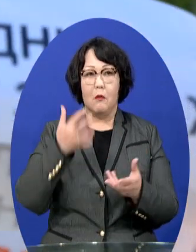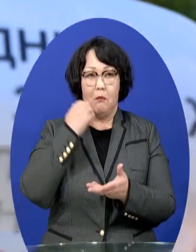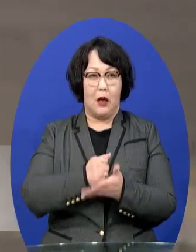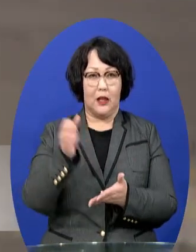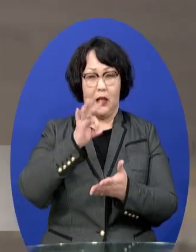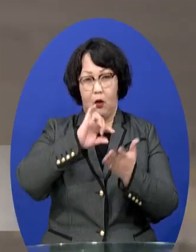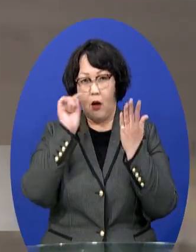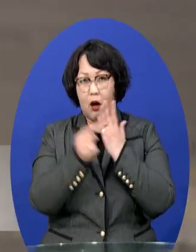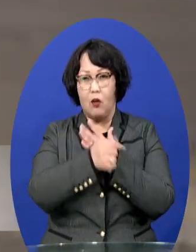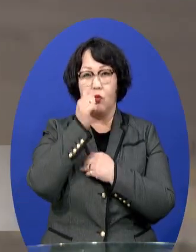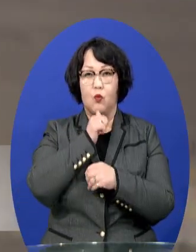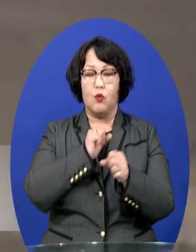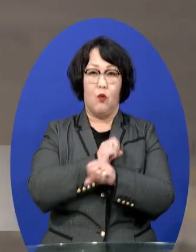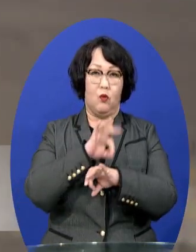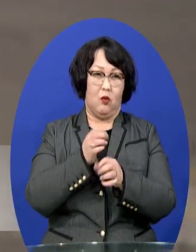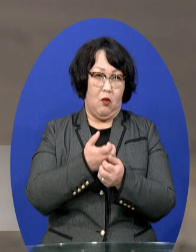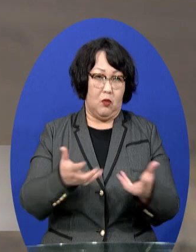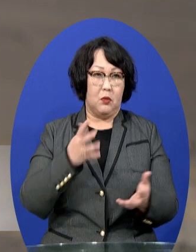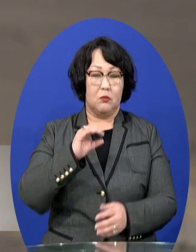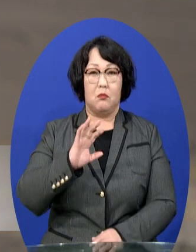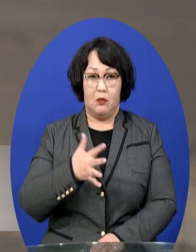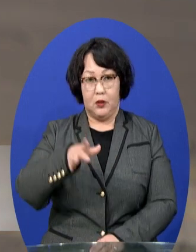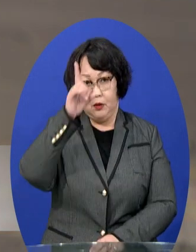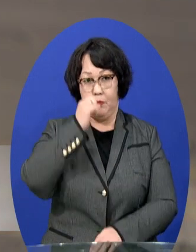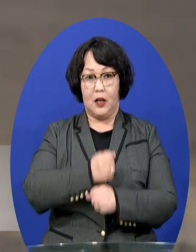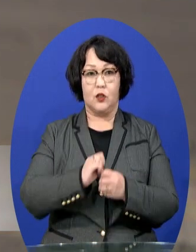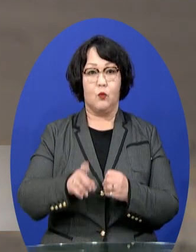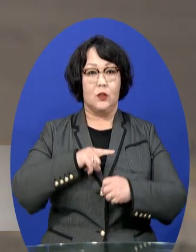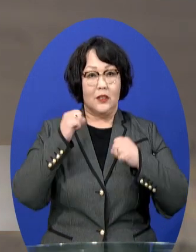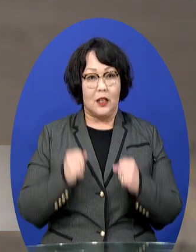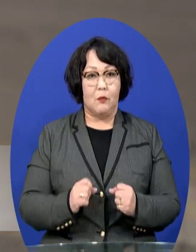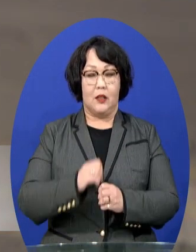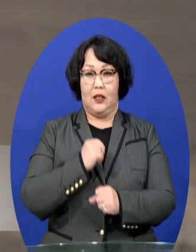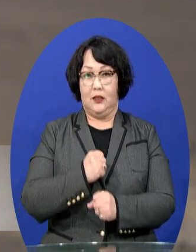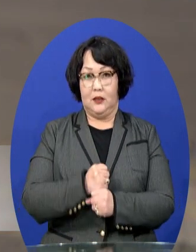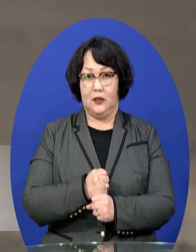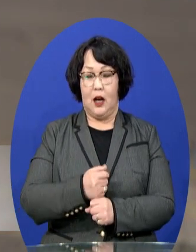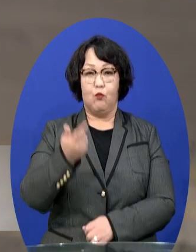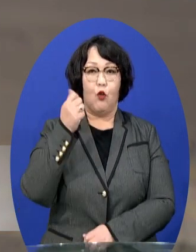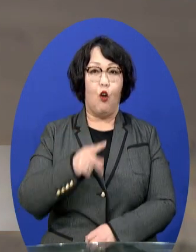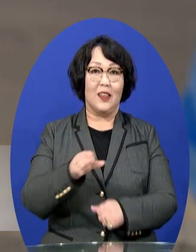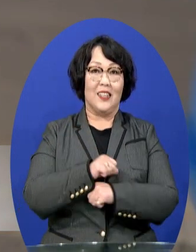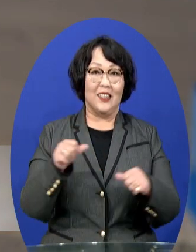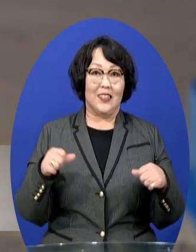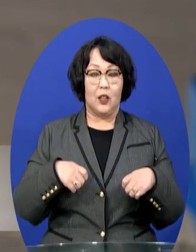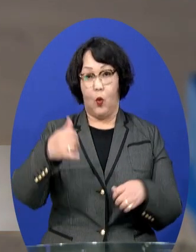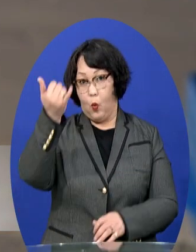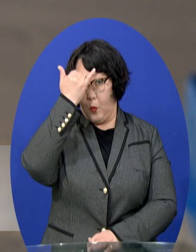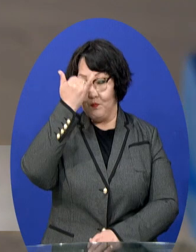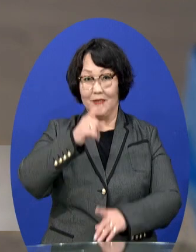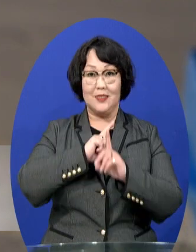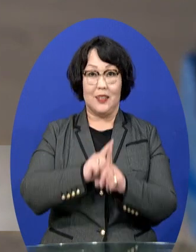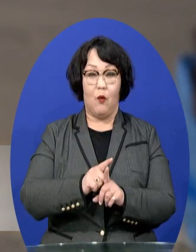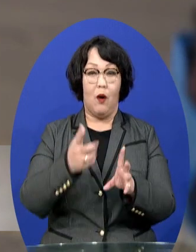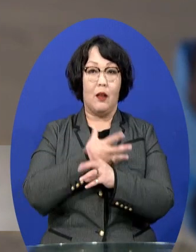байх боломжтой. Бүлгийн ажилтнууд маань хичээнгүйлэн ажиллаж байгаа. Хамгийн гол нь одоо иргэд маань ухамсарлан